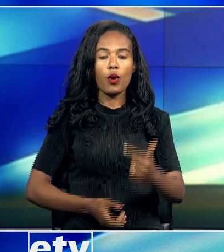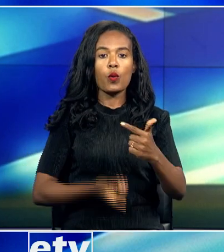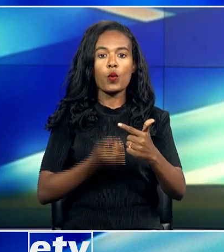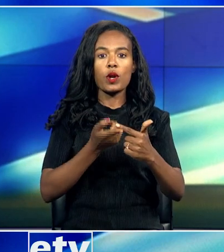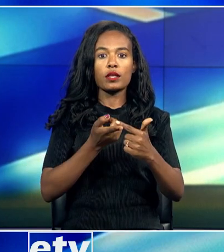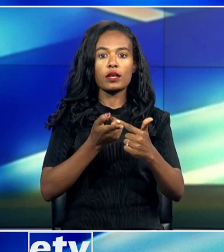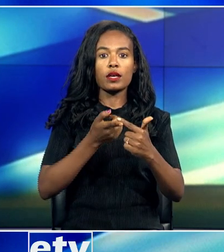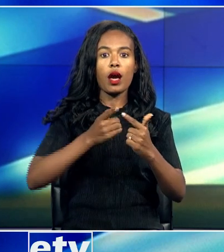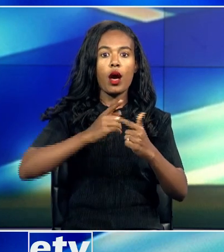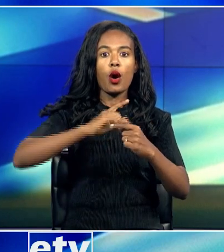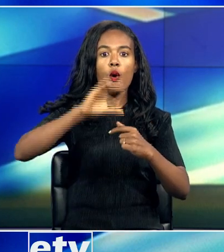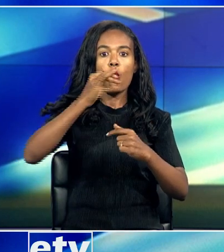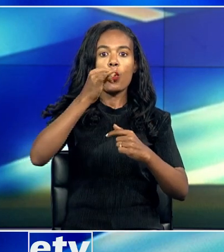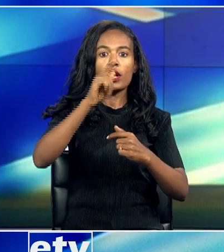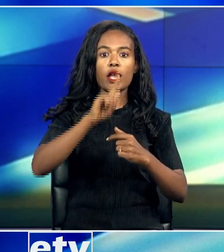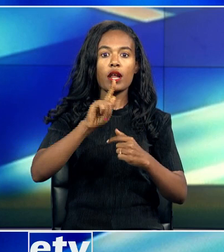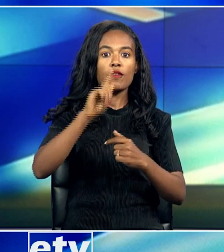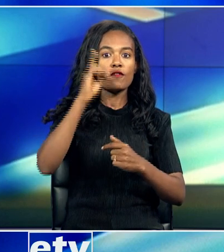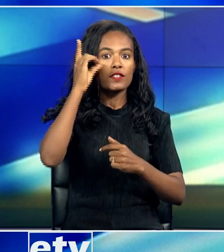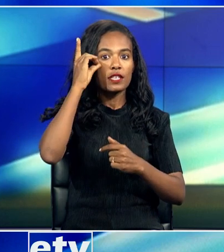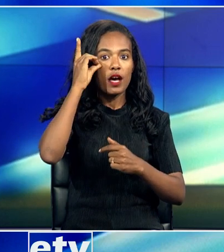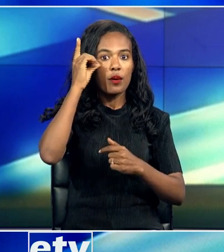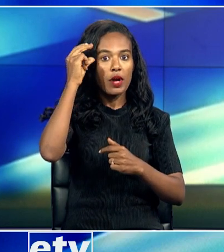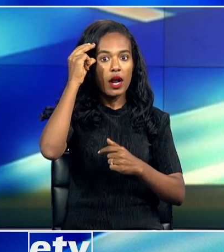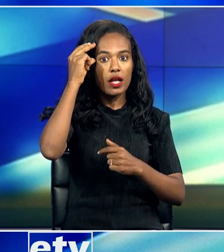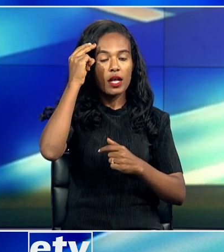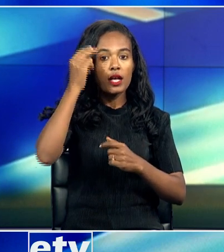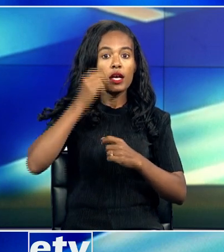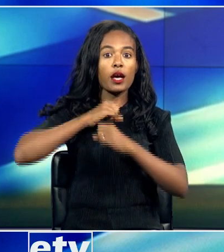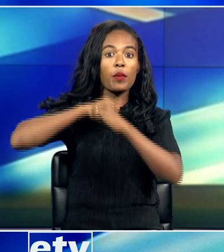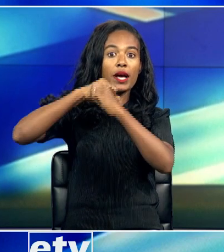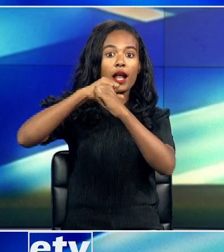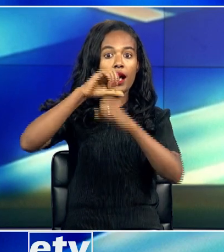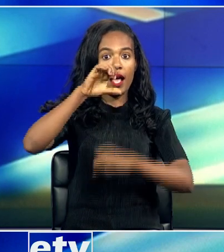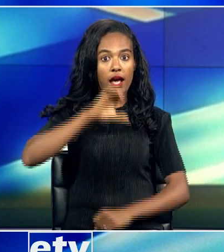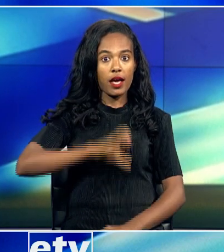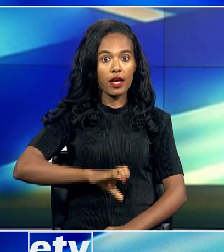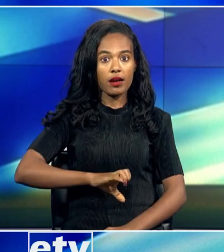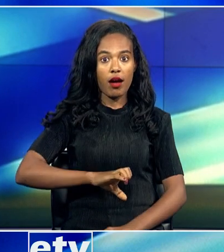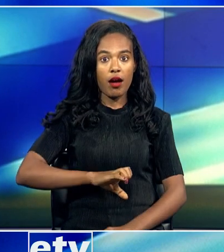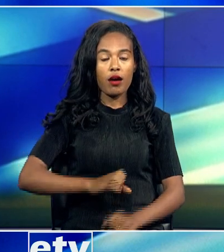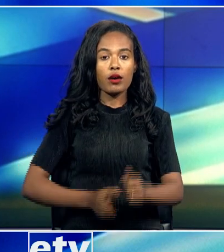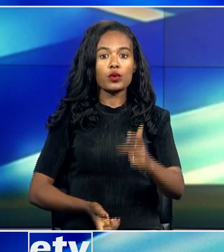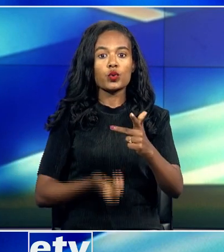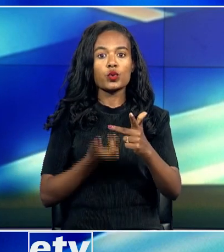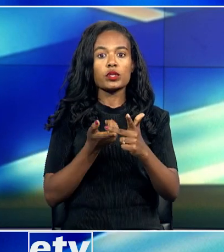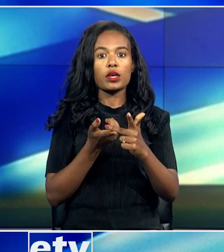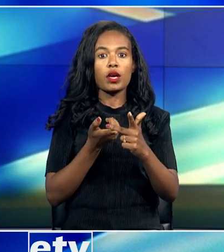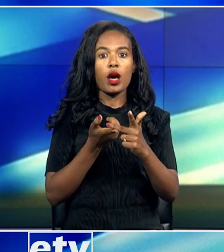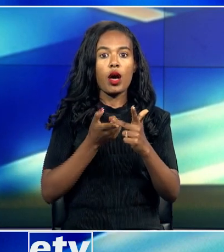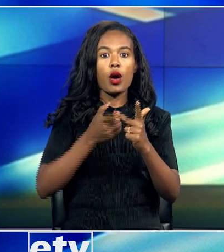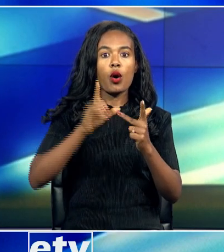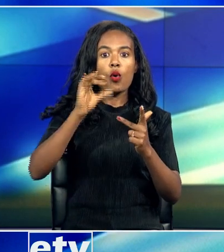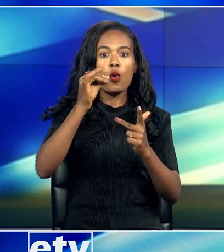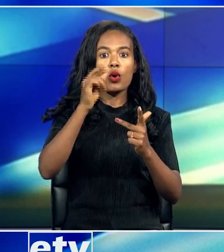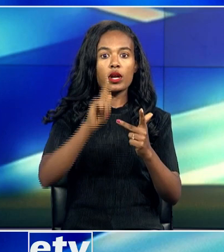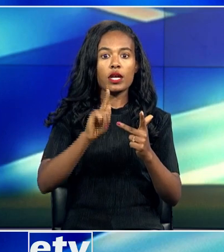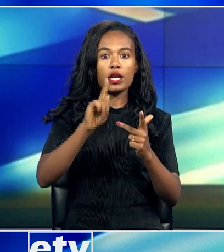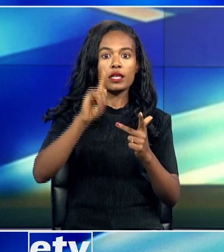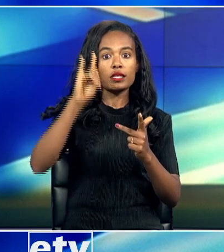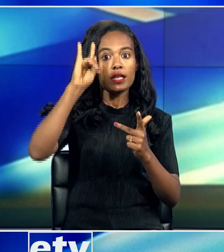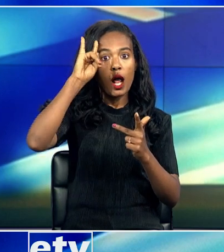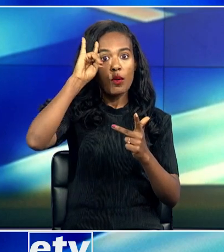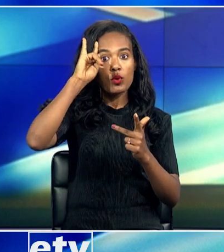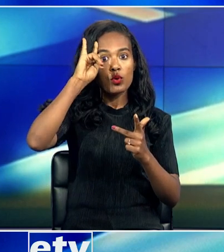ሁለተኛ ኮሎኔል ፍስሐ ብርሃኔ ከመከላከያ የከዳ፣ ሶስተኛ ኮሎኔል ዘርአብሩክ